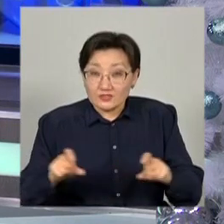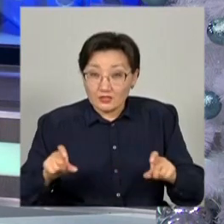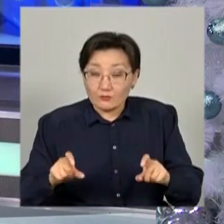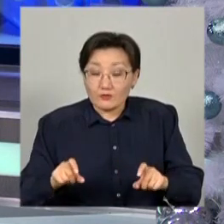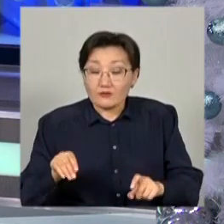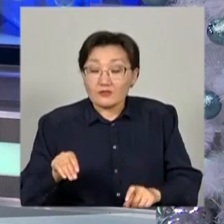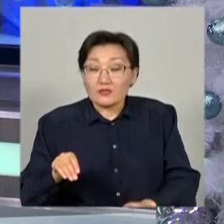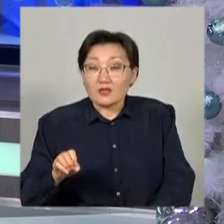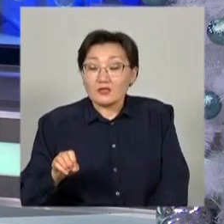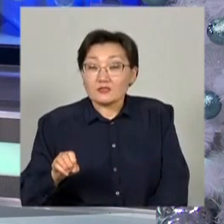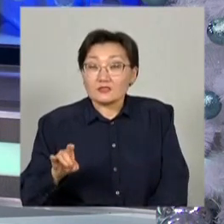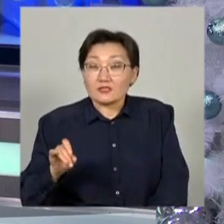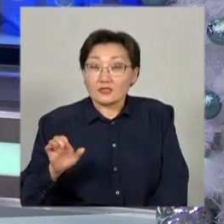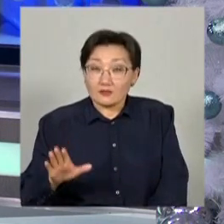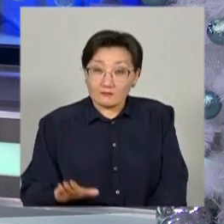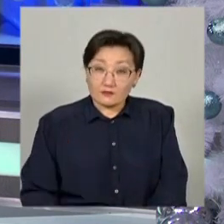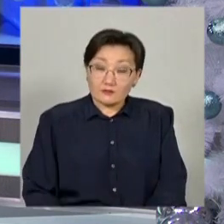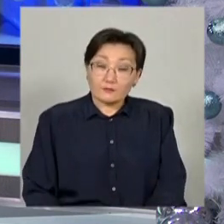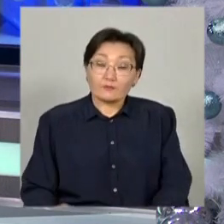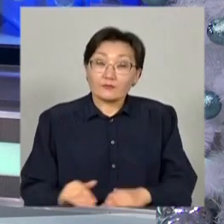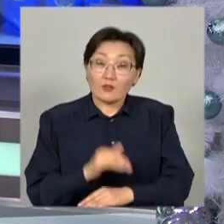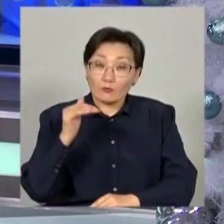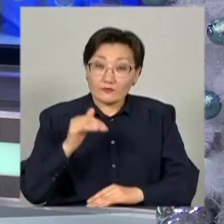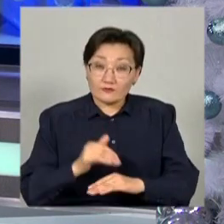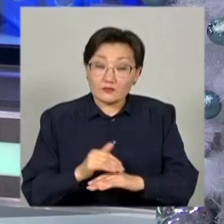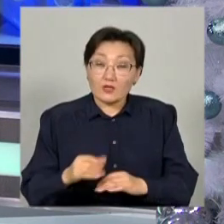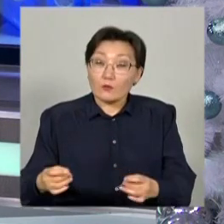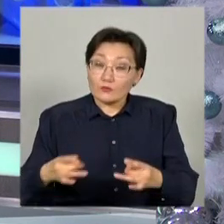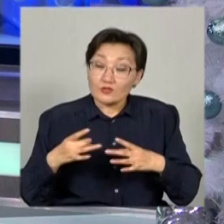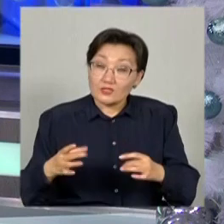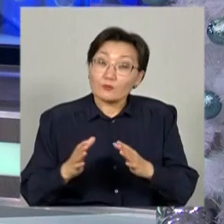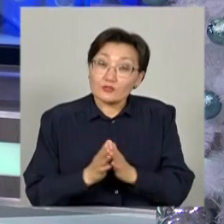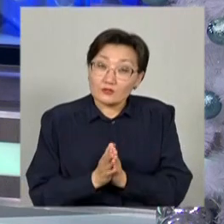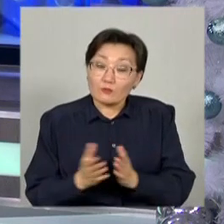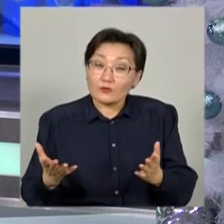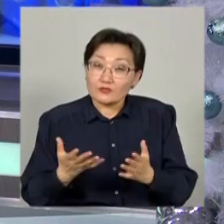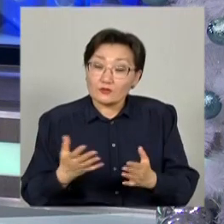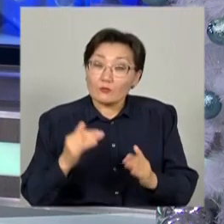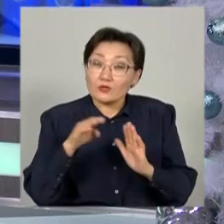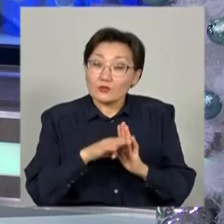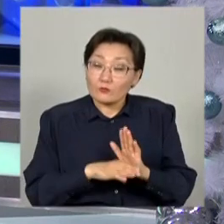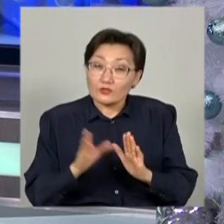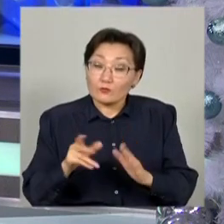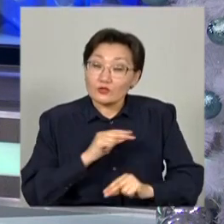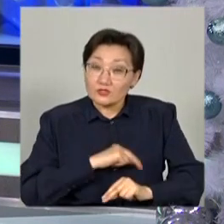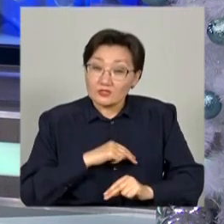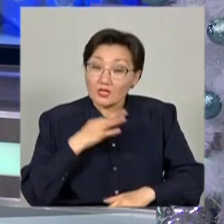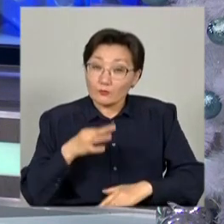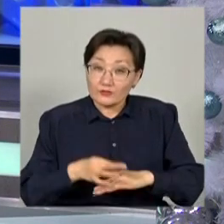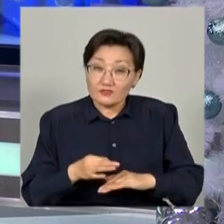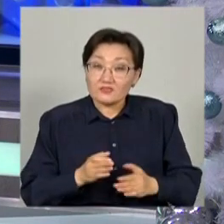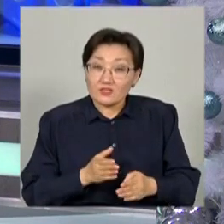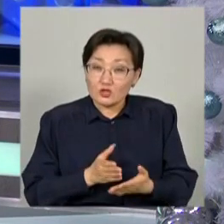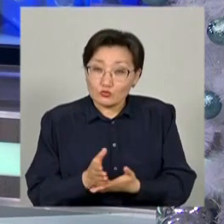Александра Сергеева. Добрый вечер. Расскажите, пожалуйста, по какому графику будут работать ответственные